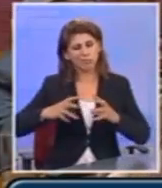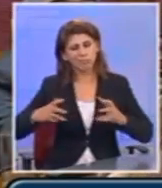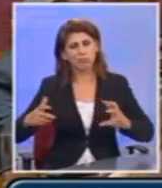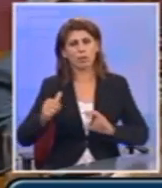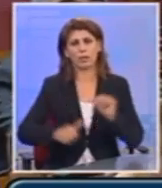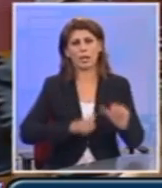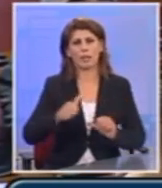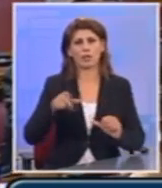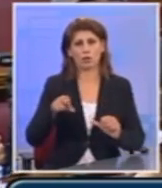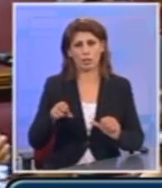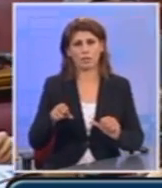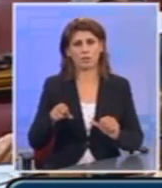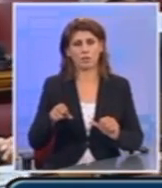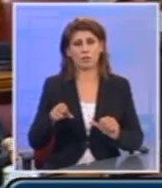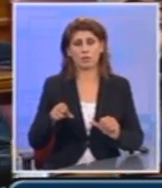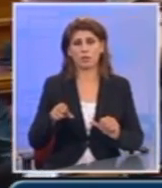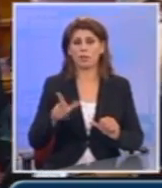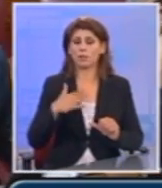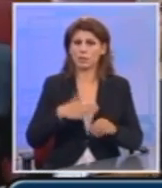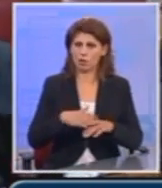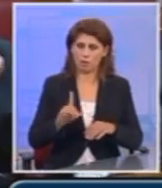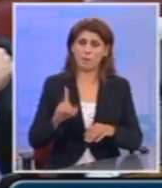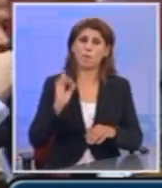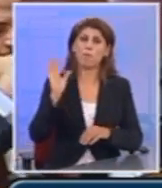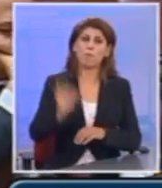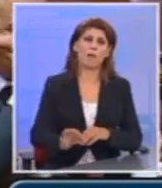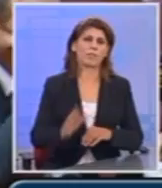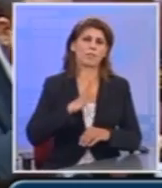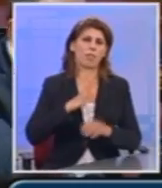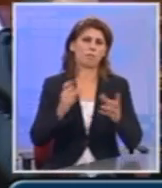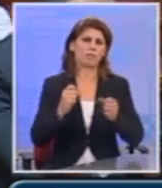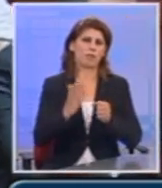αλλαγή όσον αφορά ου οδήγησε συγγνώμη στην ανθρωπιστική